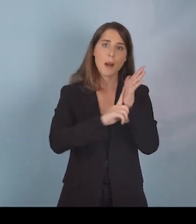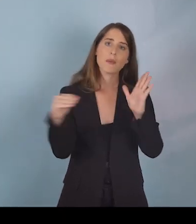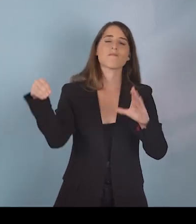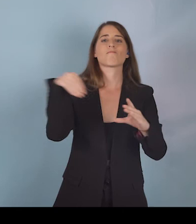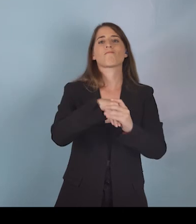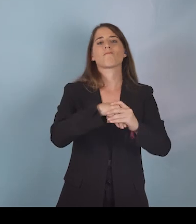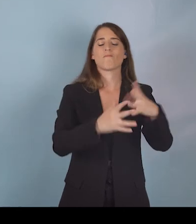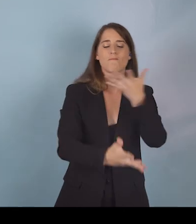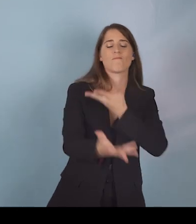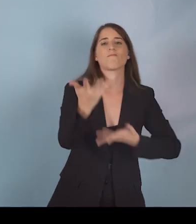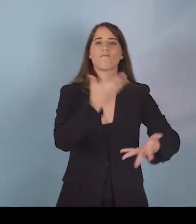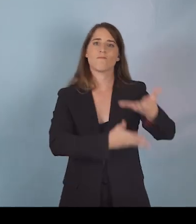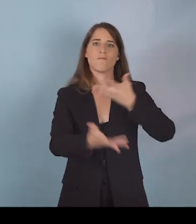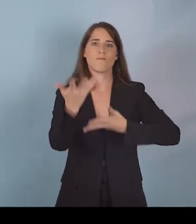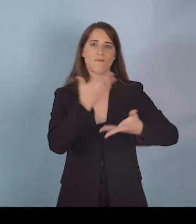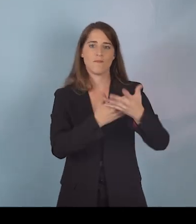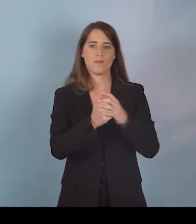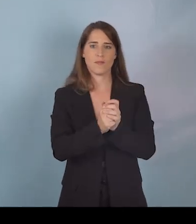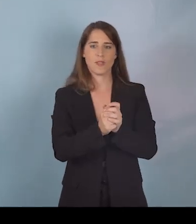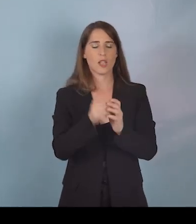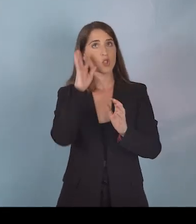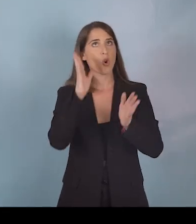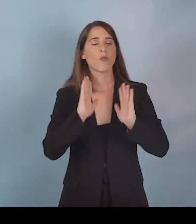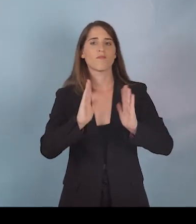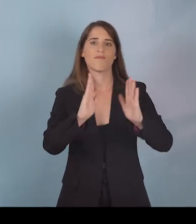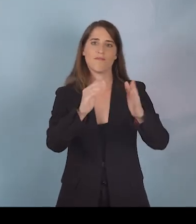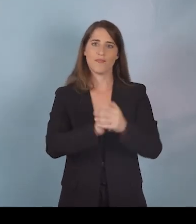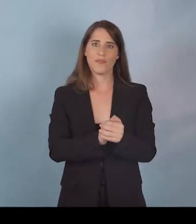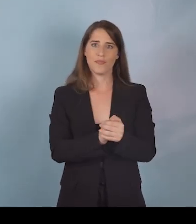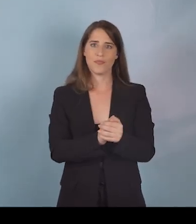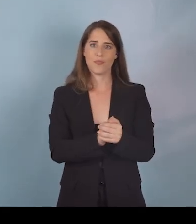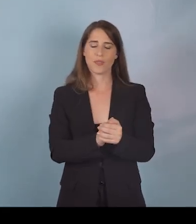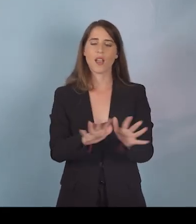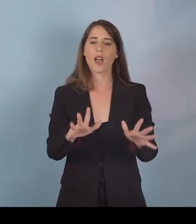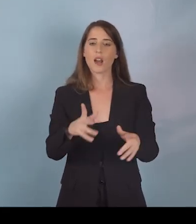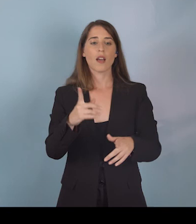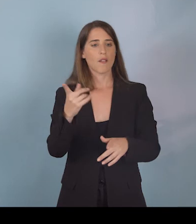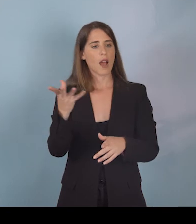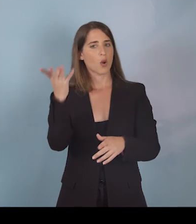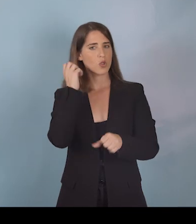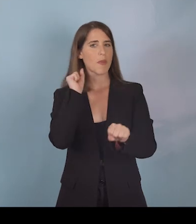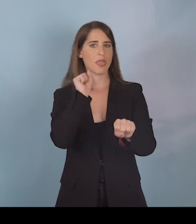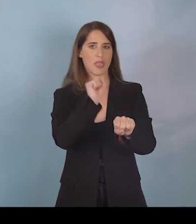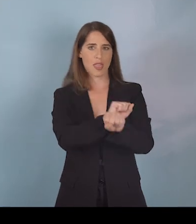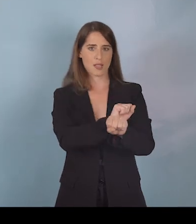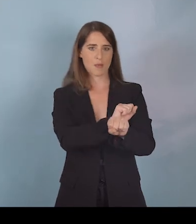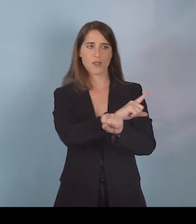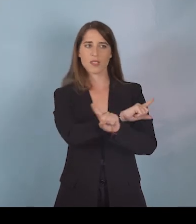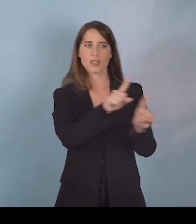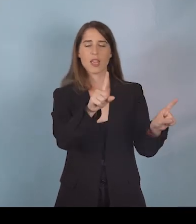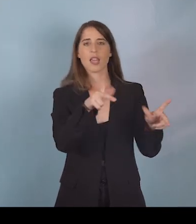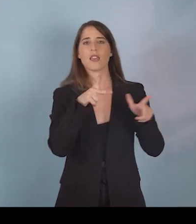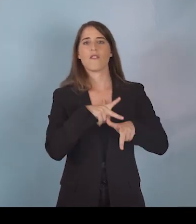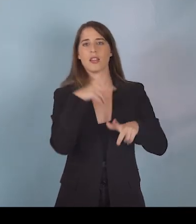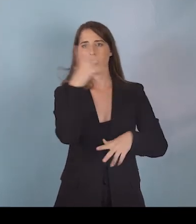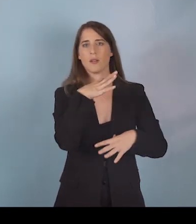εργασίας, στην κατάρτιση των νομοσχεδίων και παντού, που αυτά τα θέματα μπορούν να πάνε μπροστά.